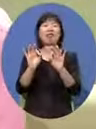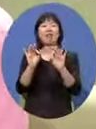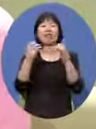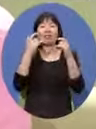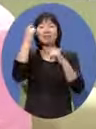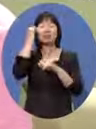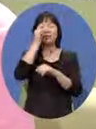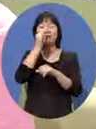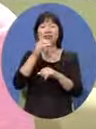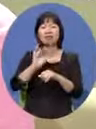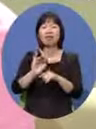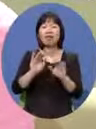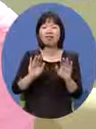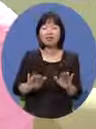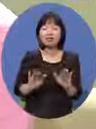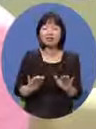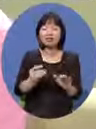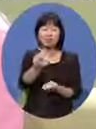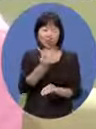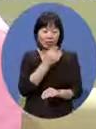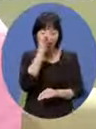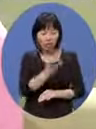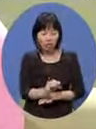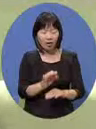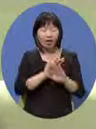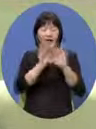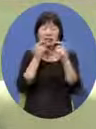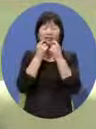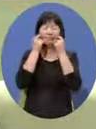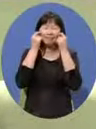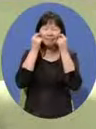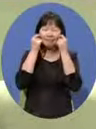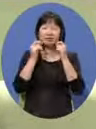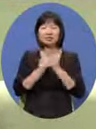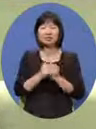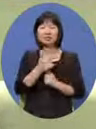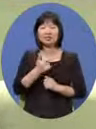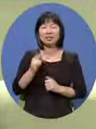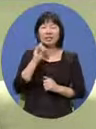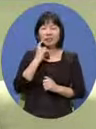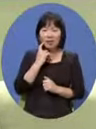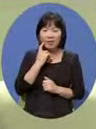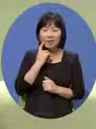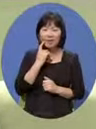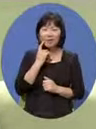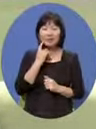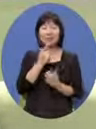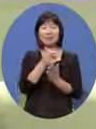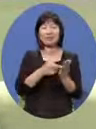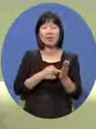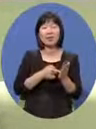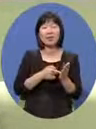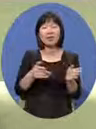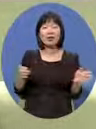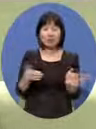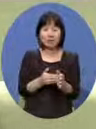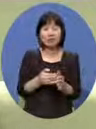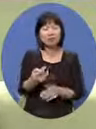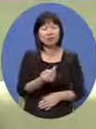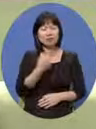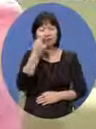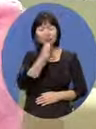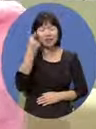저도요. 근데 어쩜 캠프 이후에 어쩜 저렇게 밝아질 수가 있어요. 그러니까요. 세상에 너무 예뻐. 난 성형외과 갔다 온 줄 알았어요. 아~ 너무 예쁘게 전체가